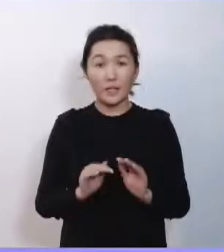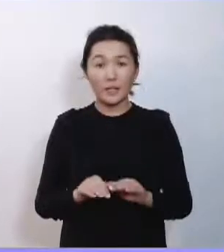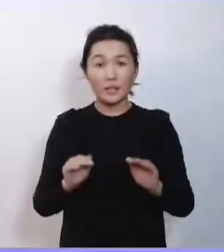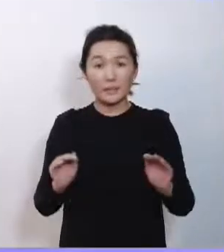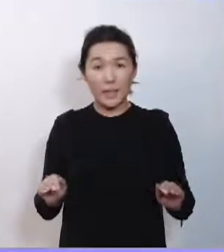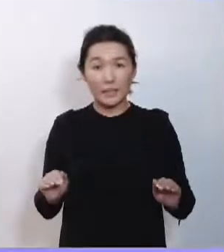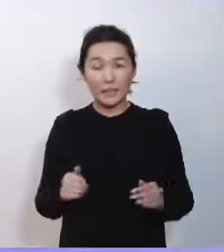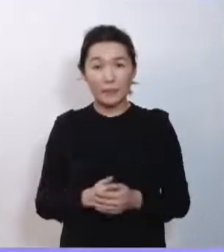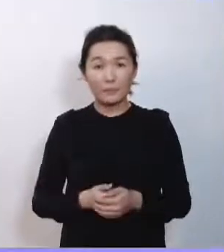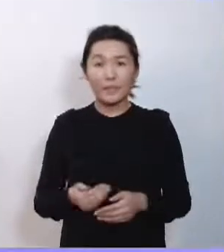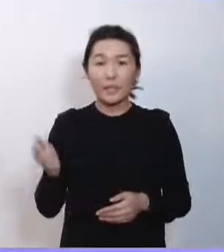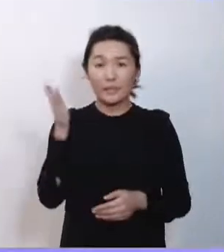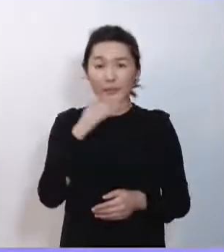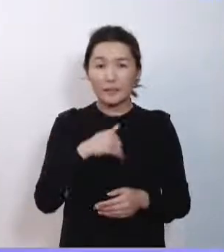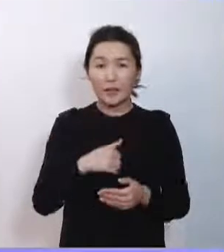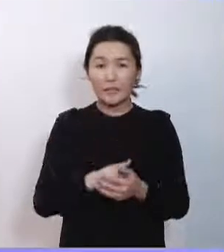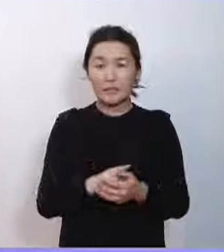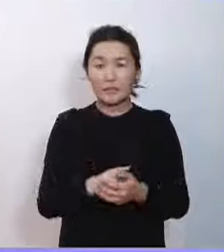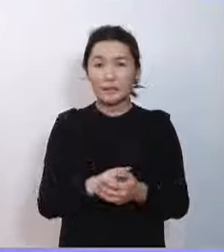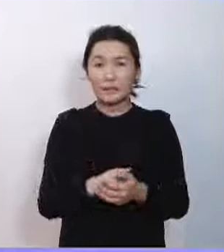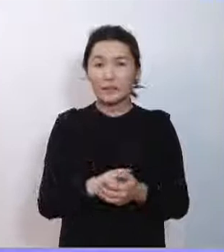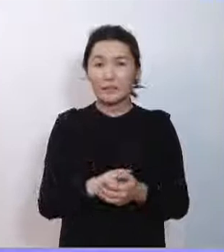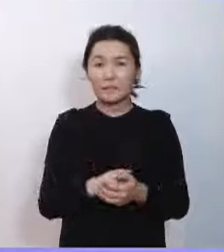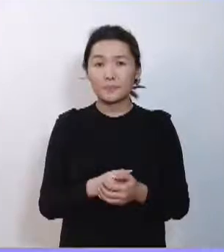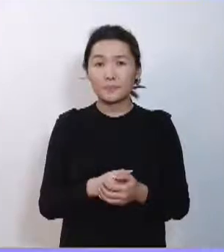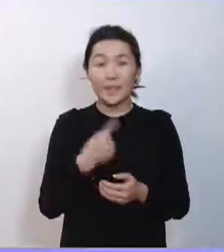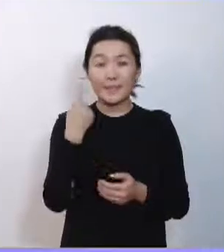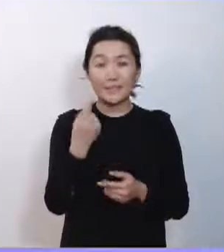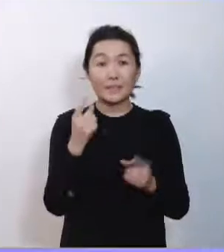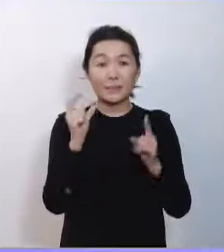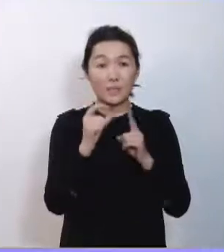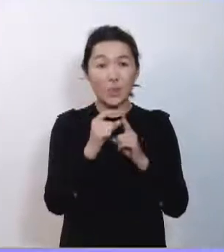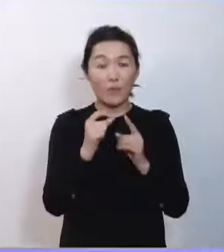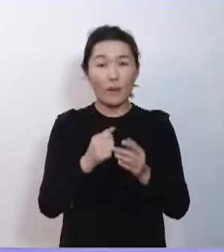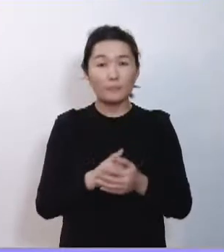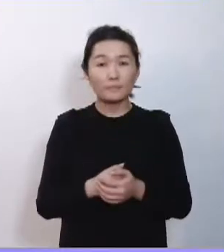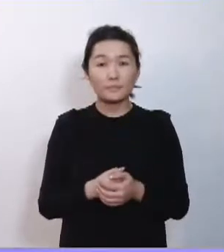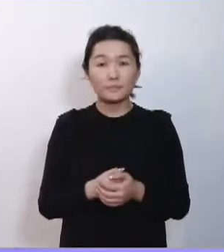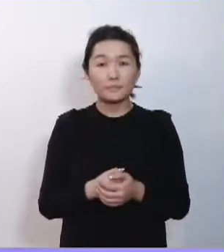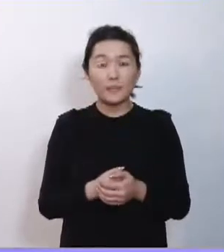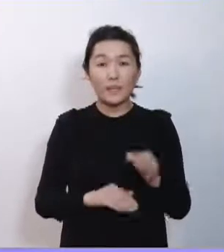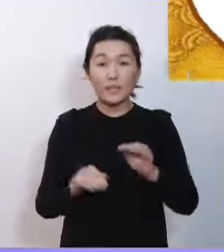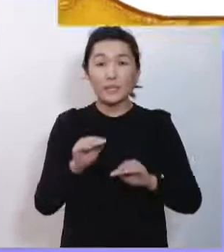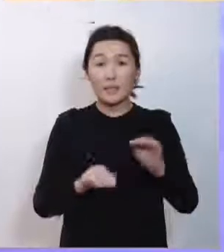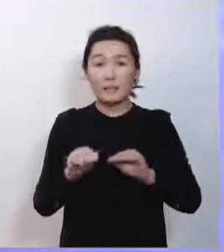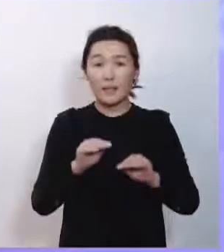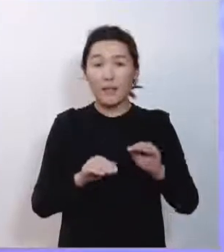Ребята, давайте с одним словом